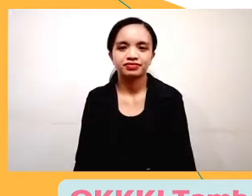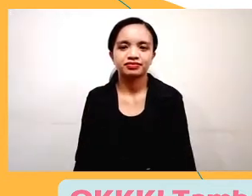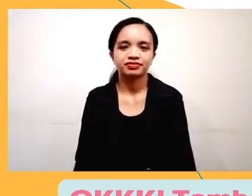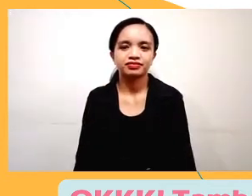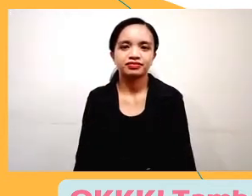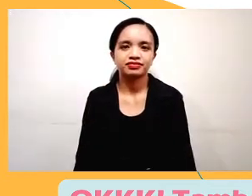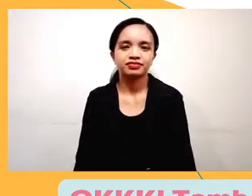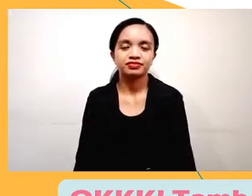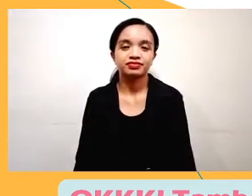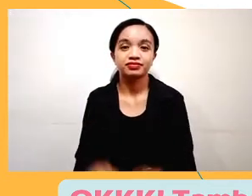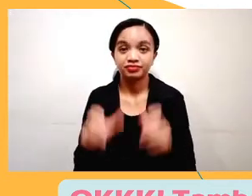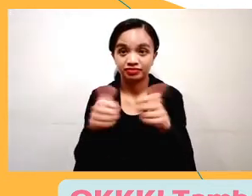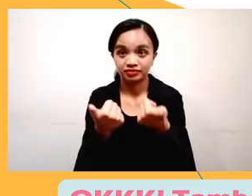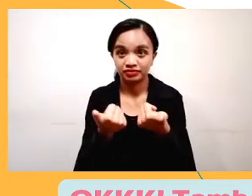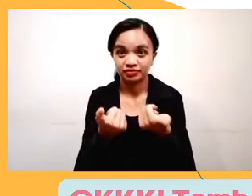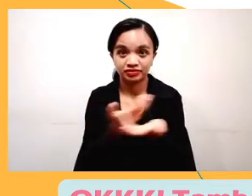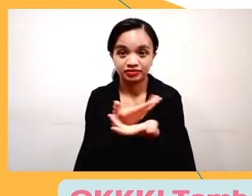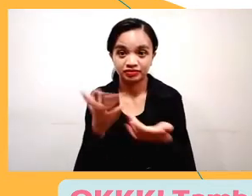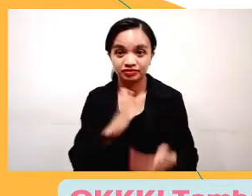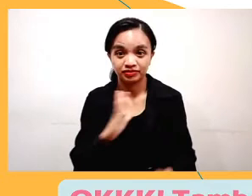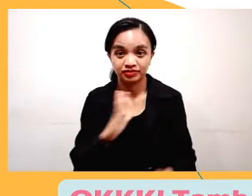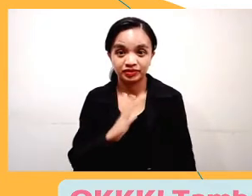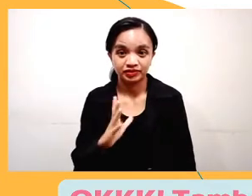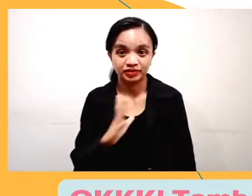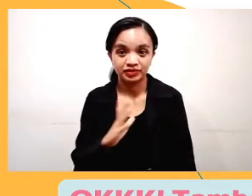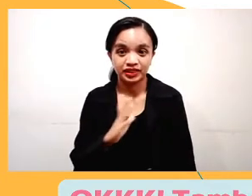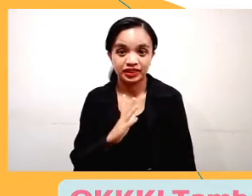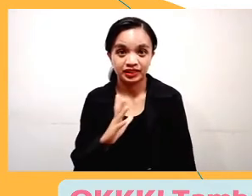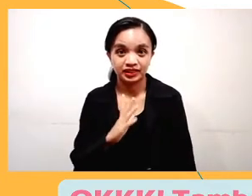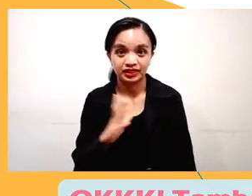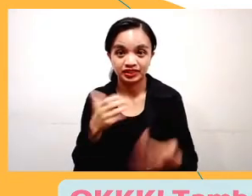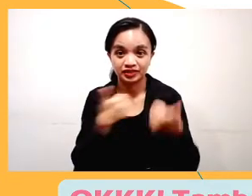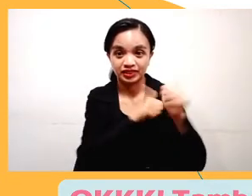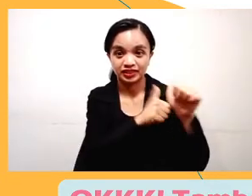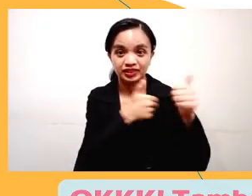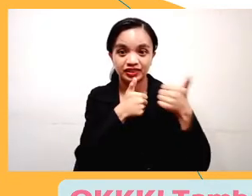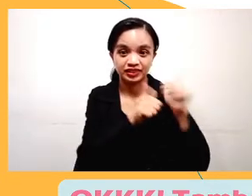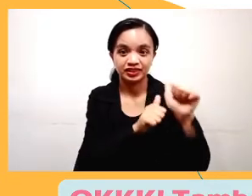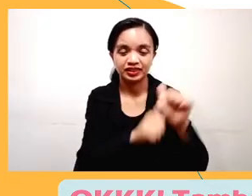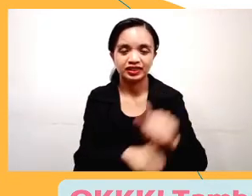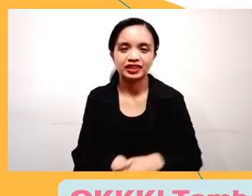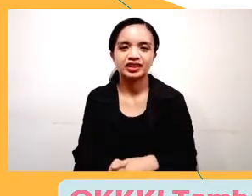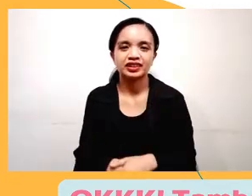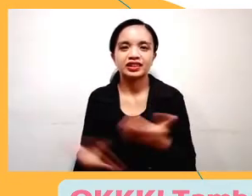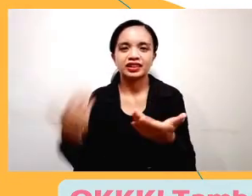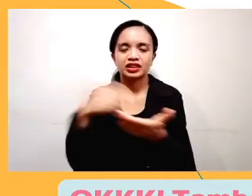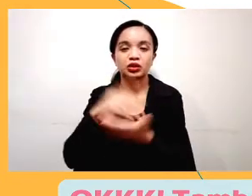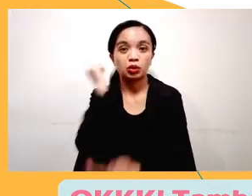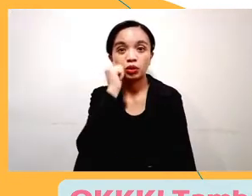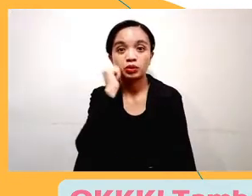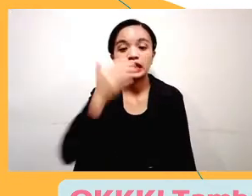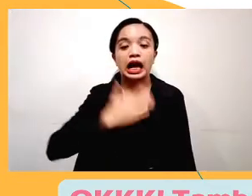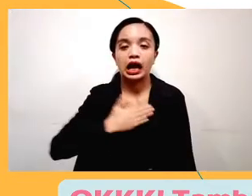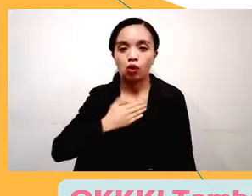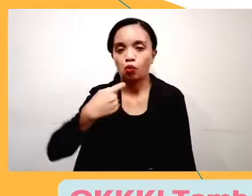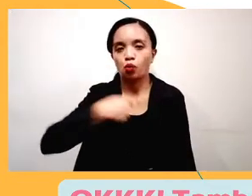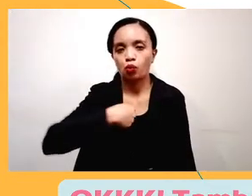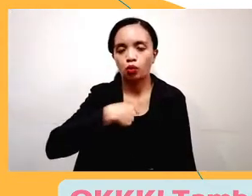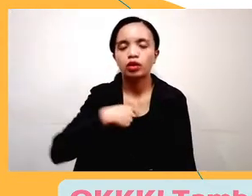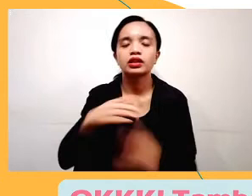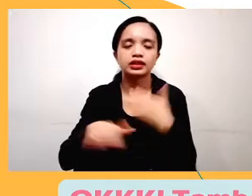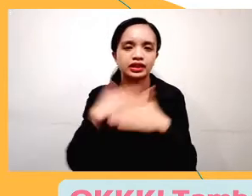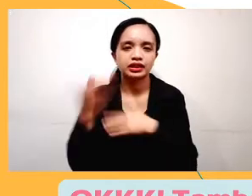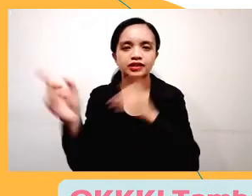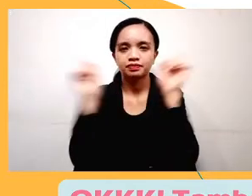Kamusta? Ano nyo ba? Nasusundan nyo ba? Ha? Puro ako lang yon. Ngayon, lagyan naman natin ng